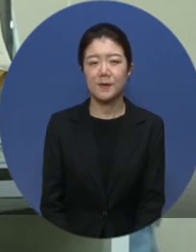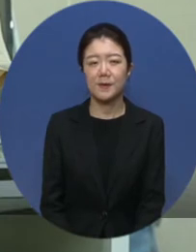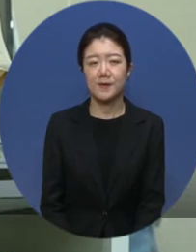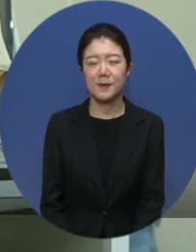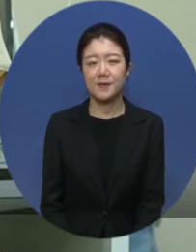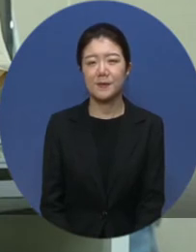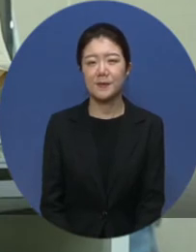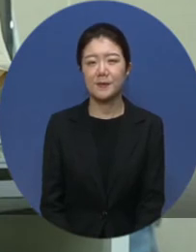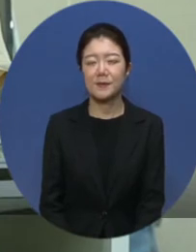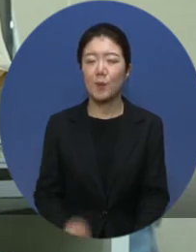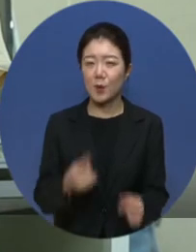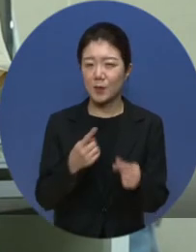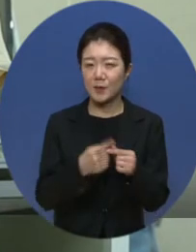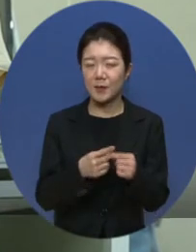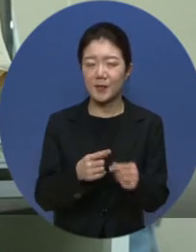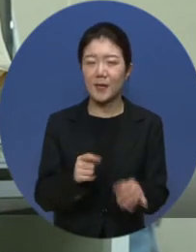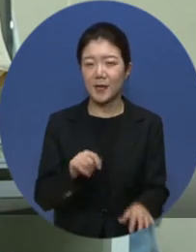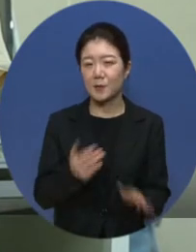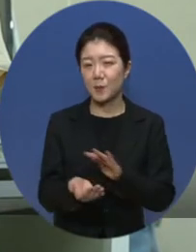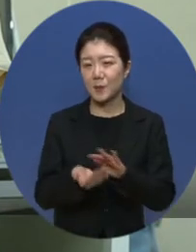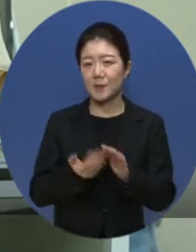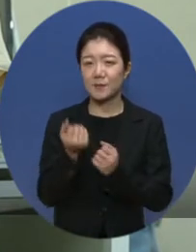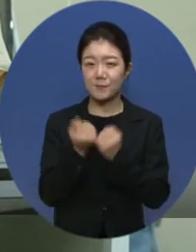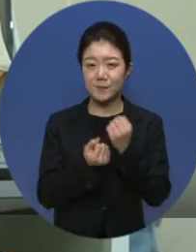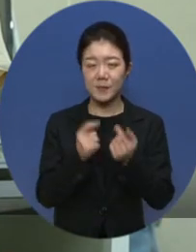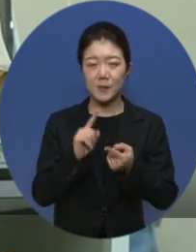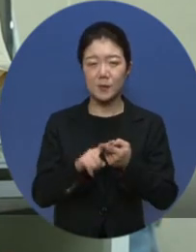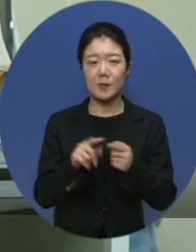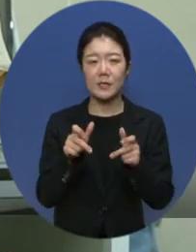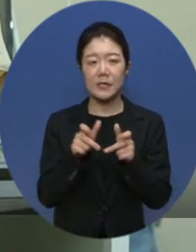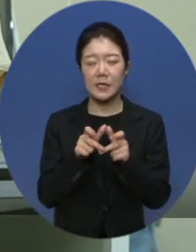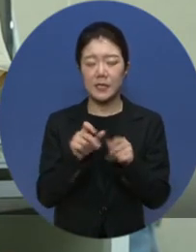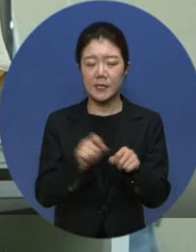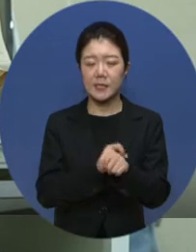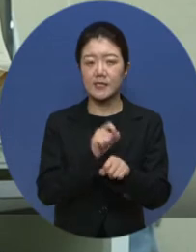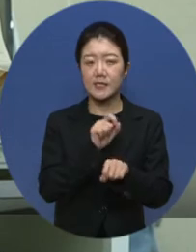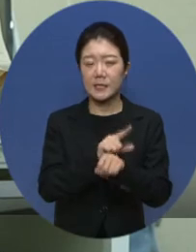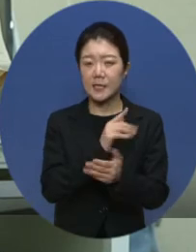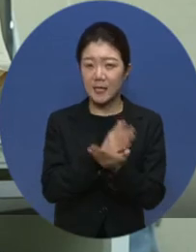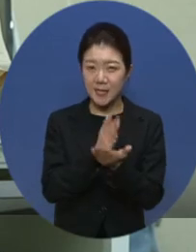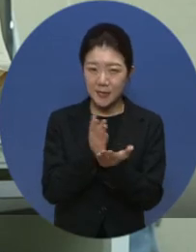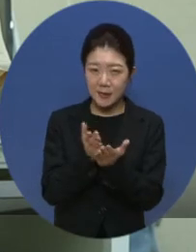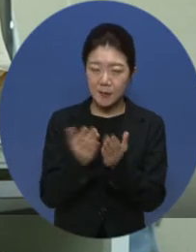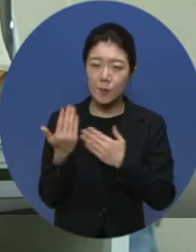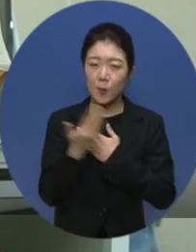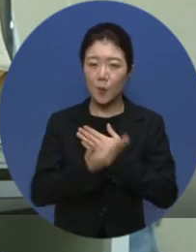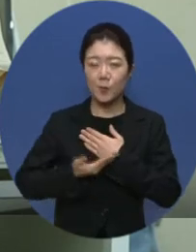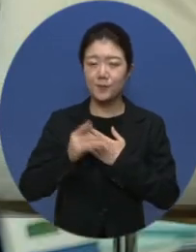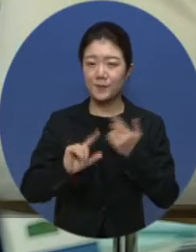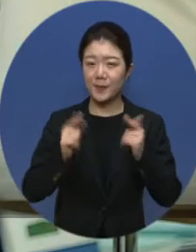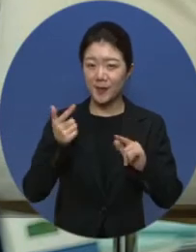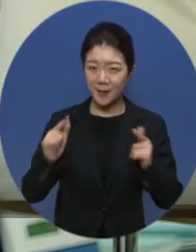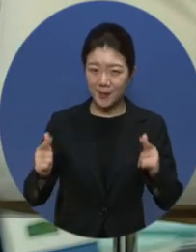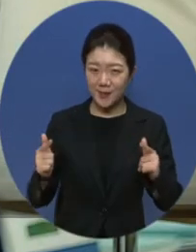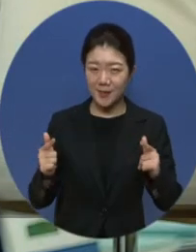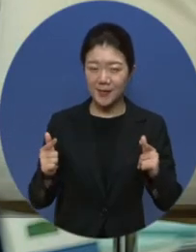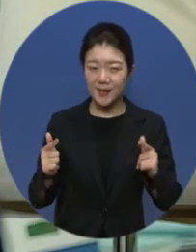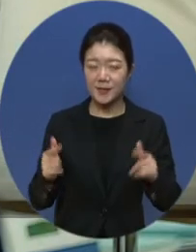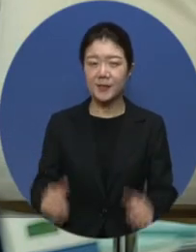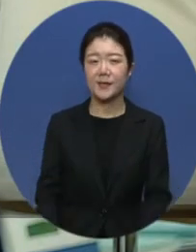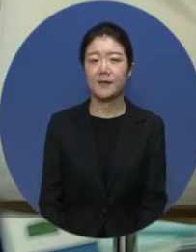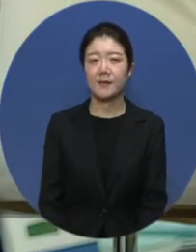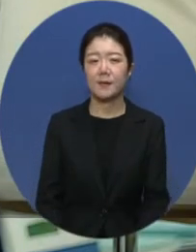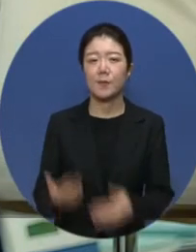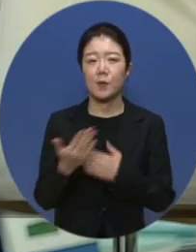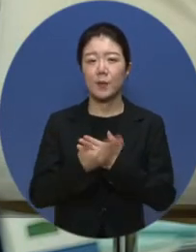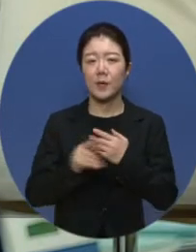우선은 제일 먼저 아까 말씀드렸듯이 장애 유형별로 몸이 다르잖아요. 그래서 그